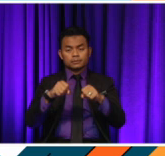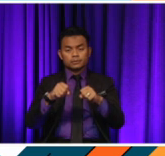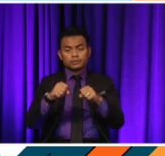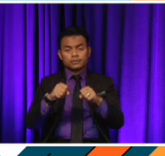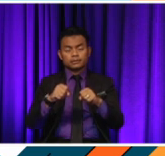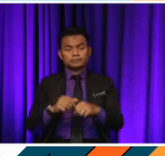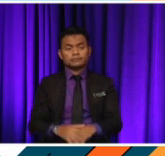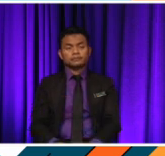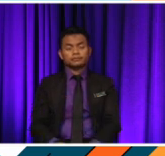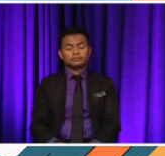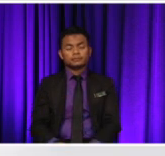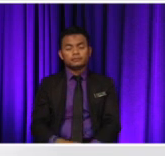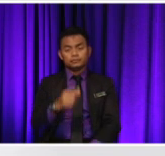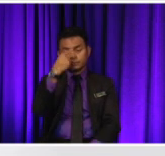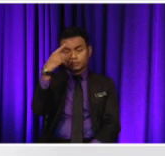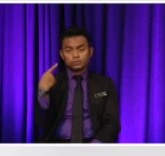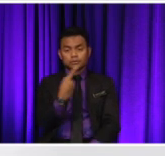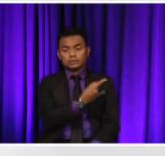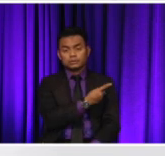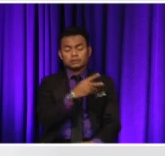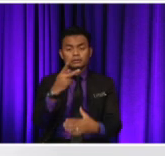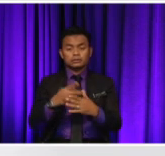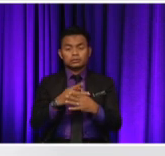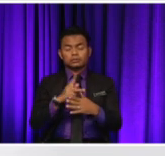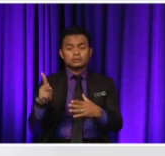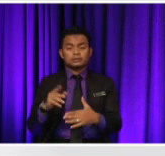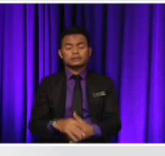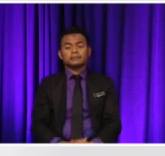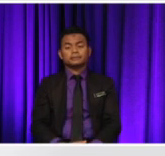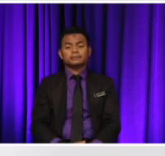ini oke Bahasa Indonesia